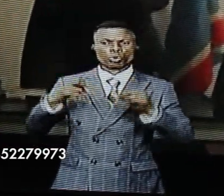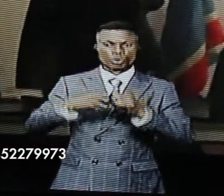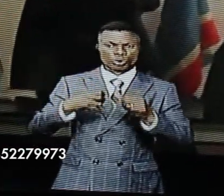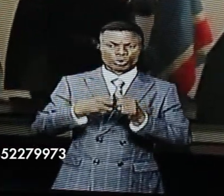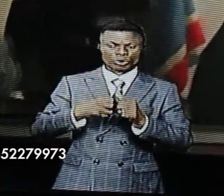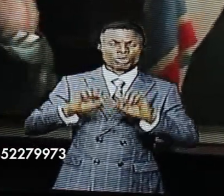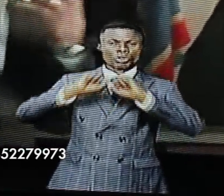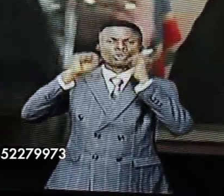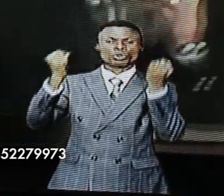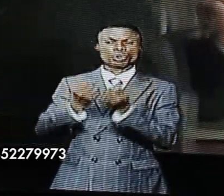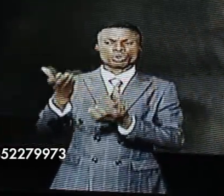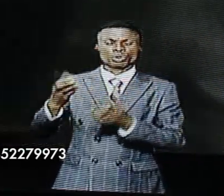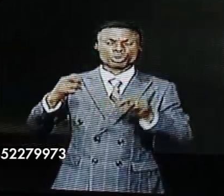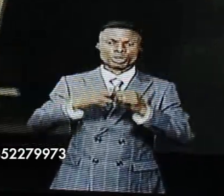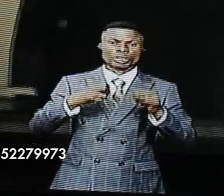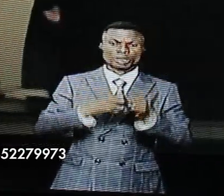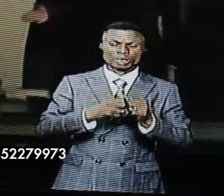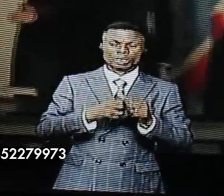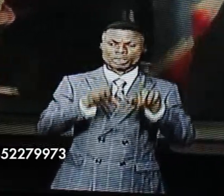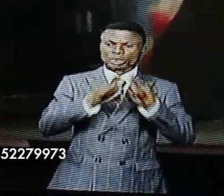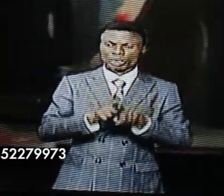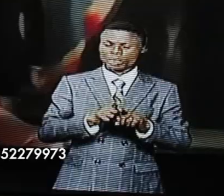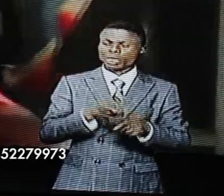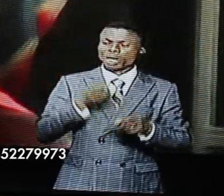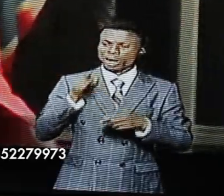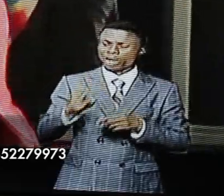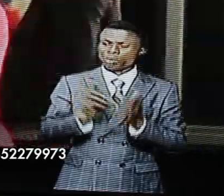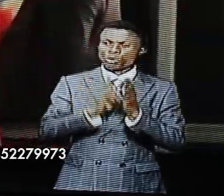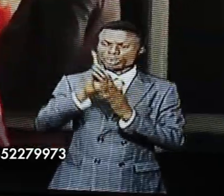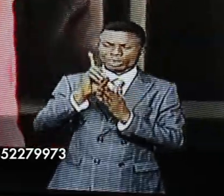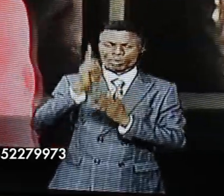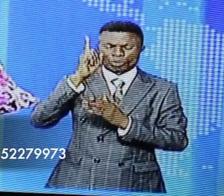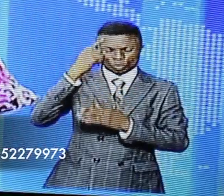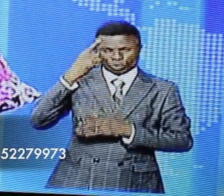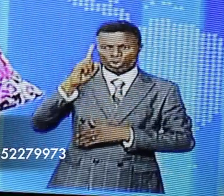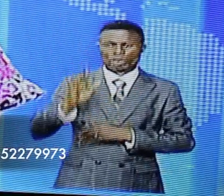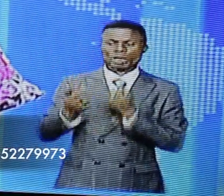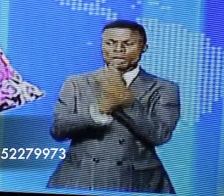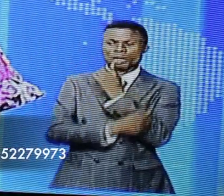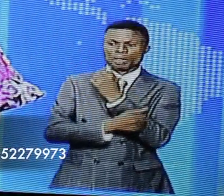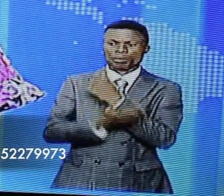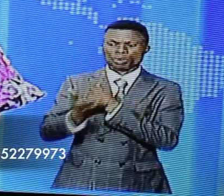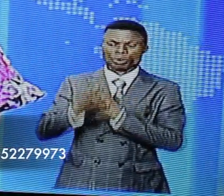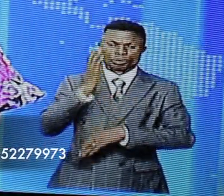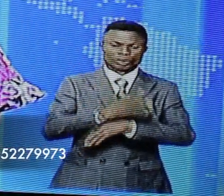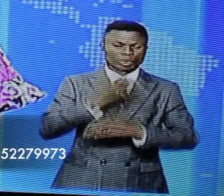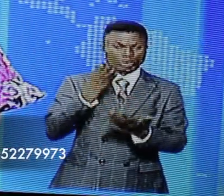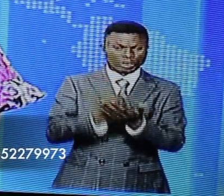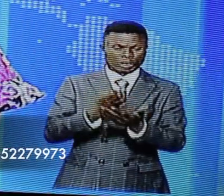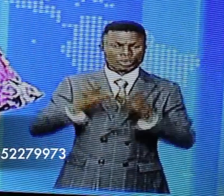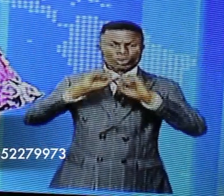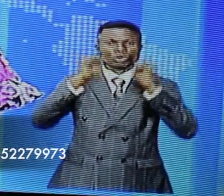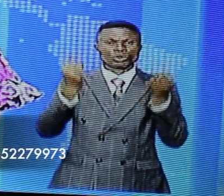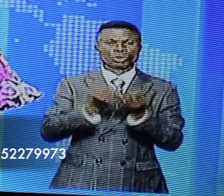cette société, l'électricité étant le socle du développement d'un pays. Au Conseil économique et social,